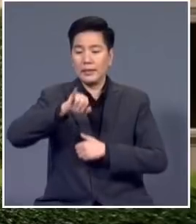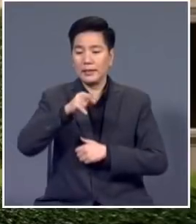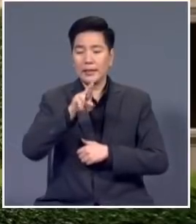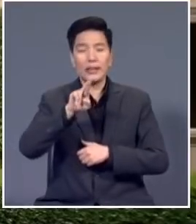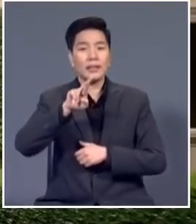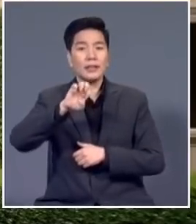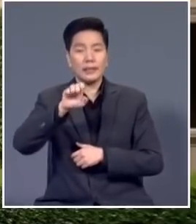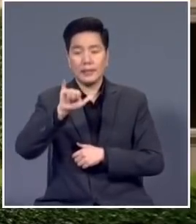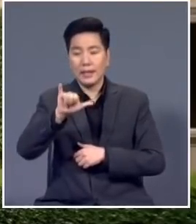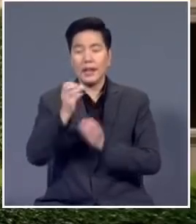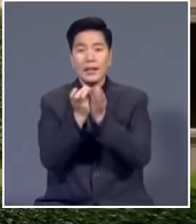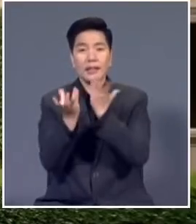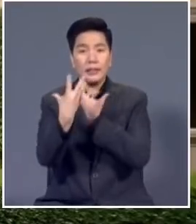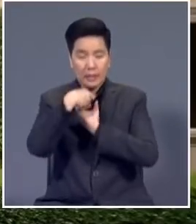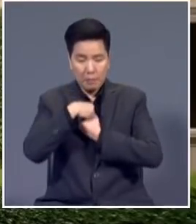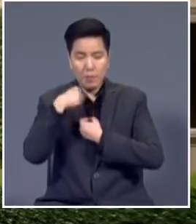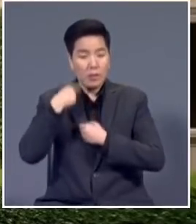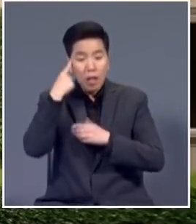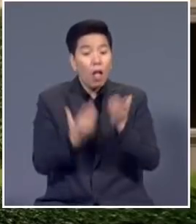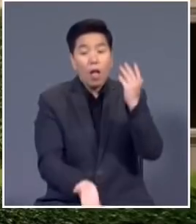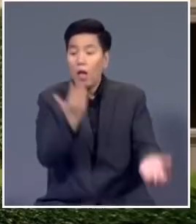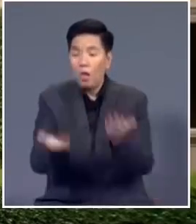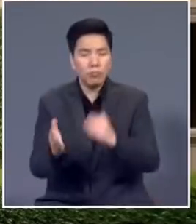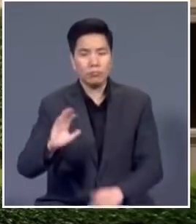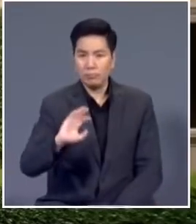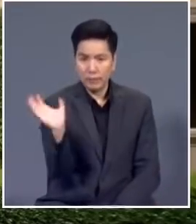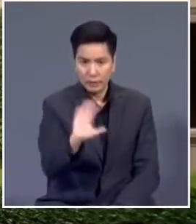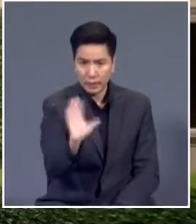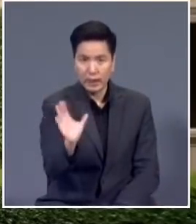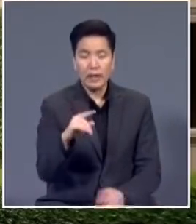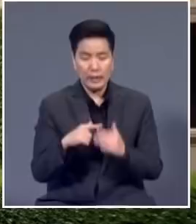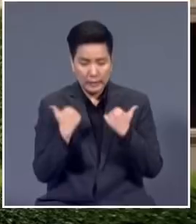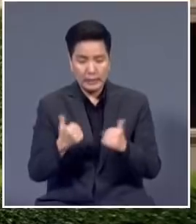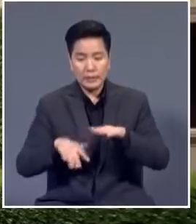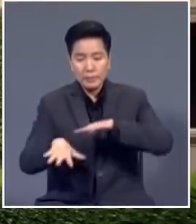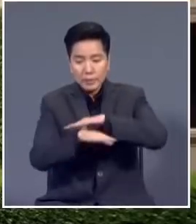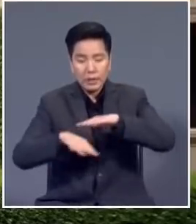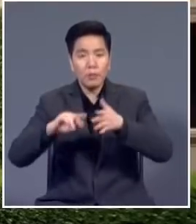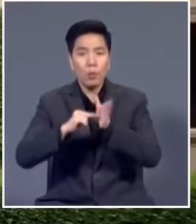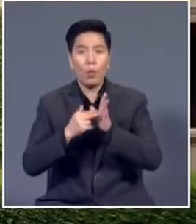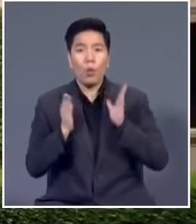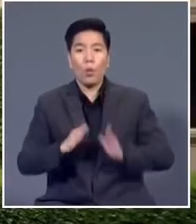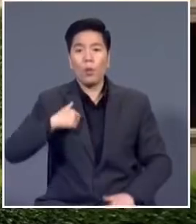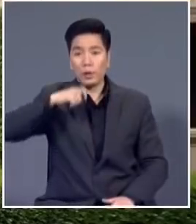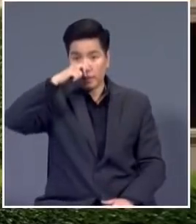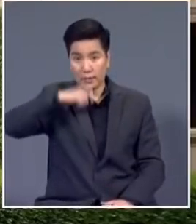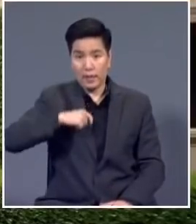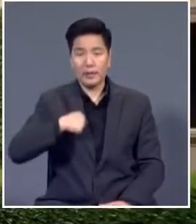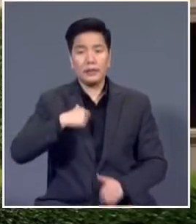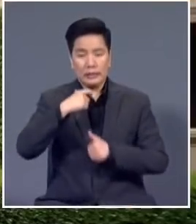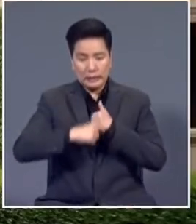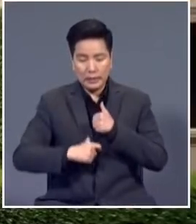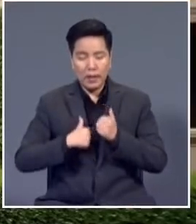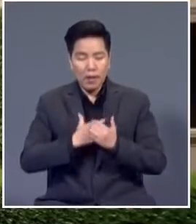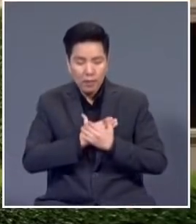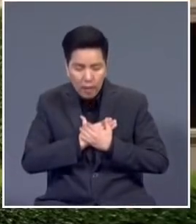ไม่ใช่ว่านิยมอะไรก็ทำได้หมดคงไม่ใช่นะครับเพราะโดยพื้นฐานแล้วเราคนไทยนะเรารักและนิย